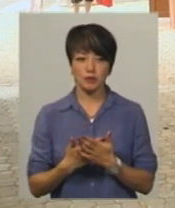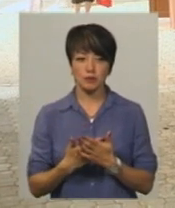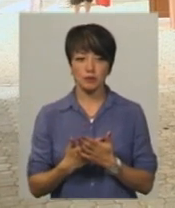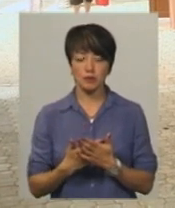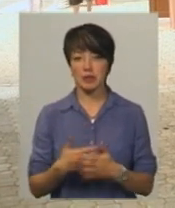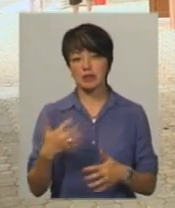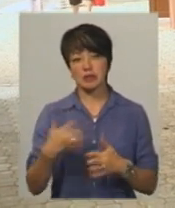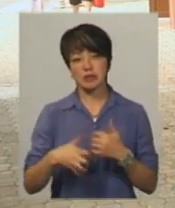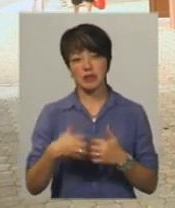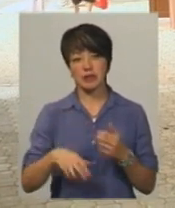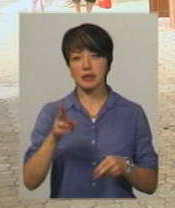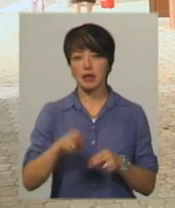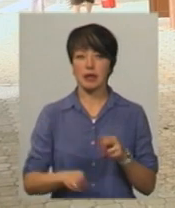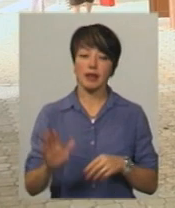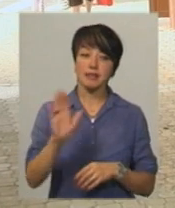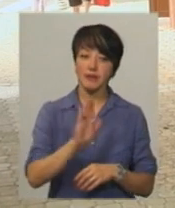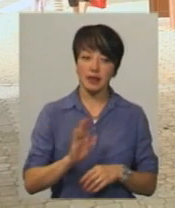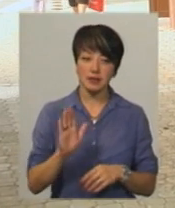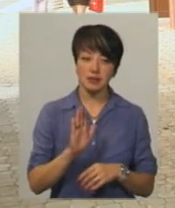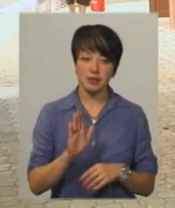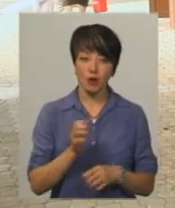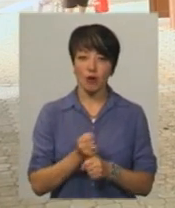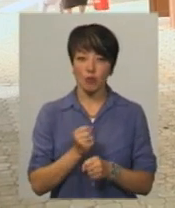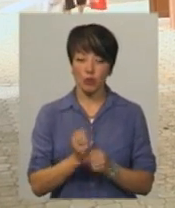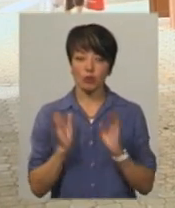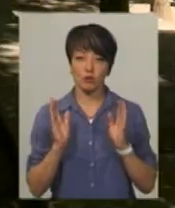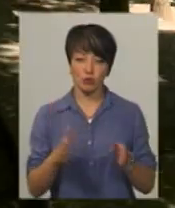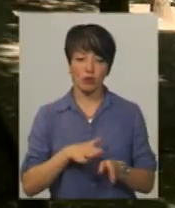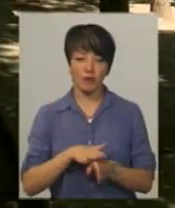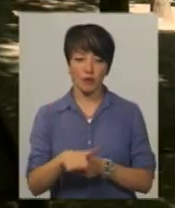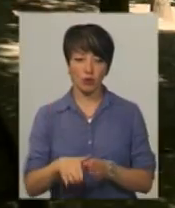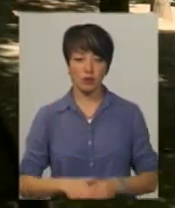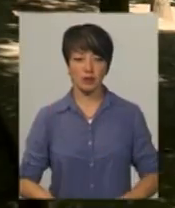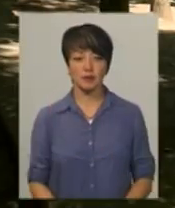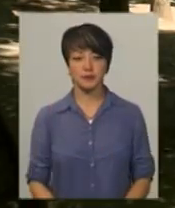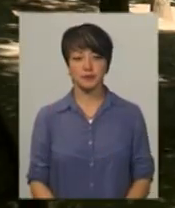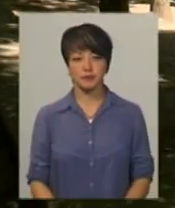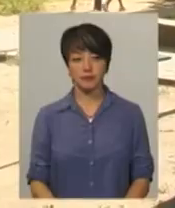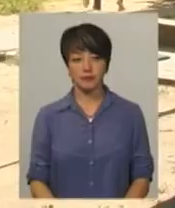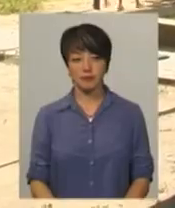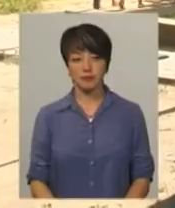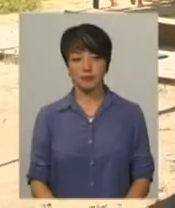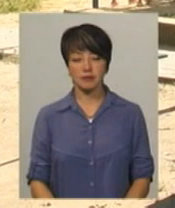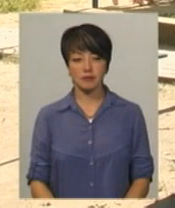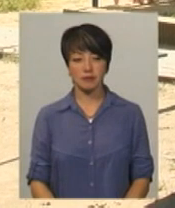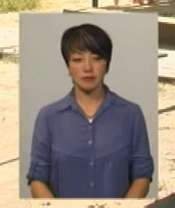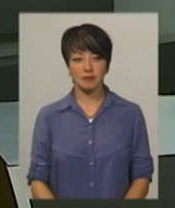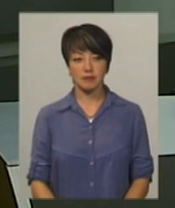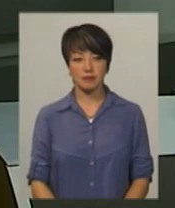десь середина, кінець вересня роботи будуть виконані. Тетяна Ворожцова, Іван Мовчан, новини.